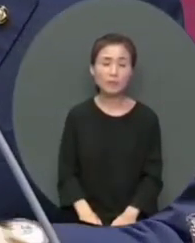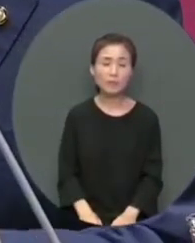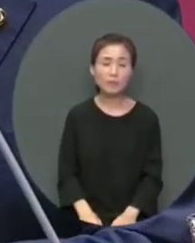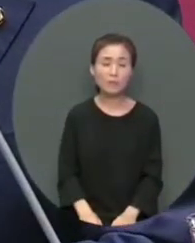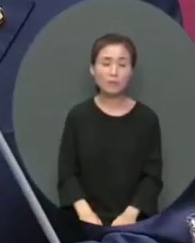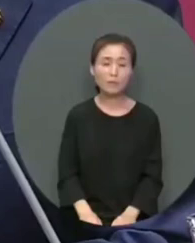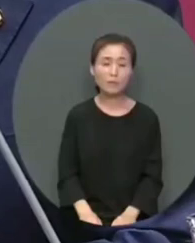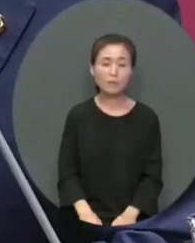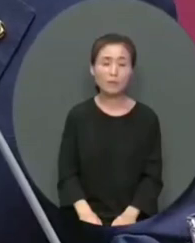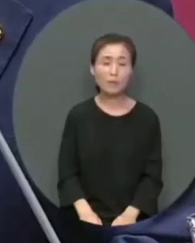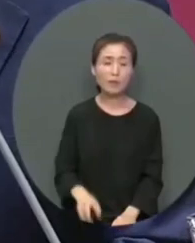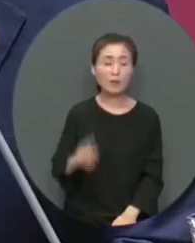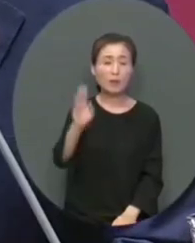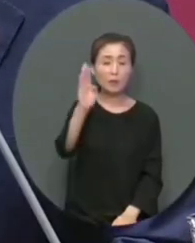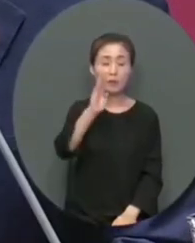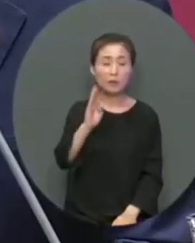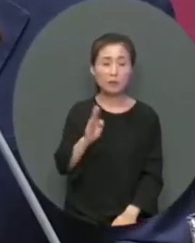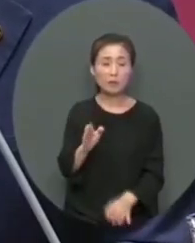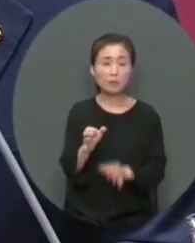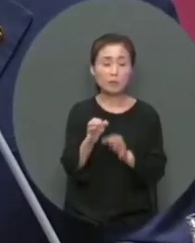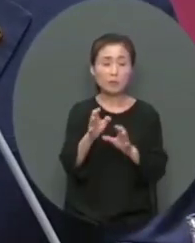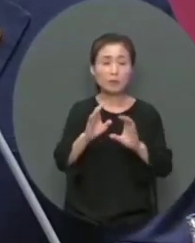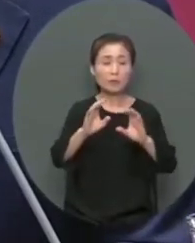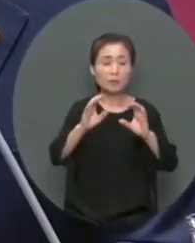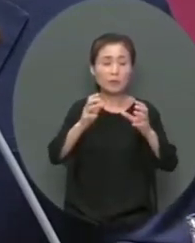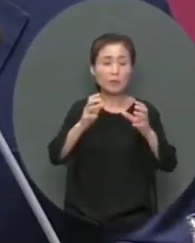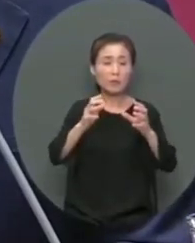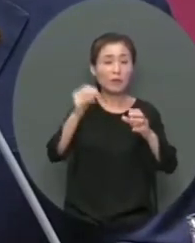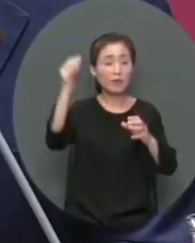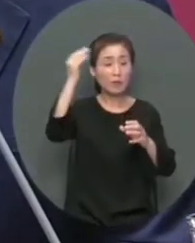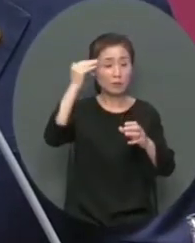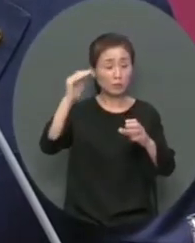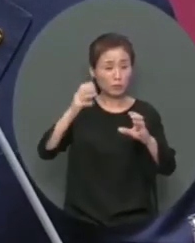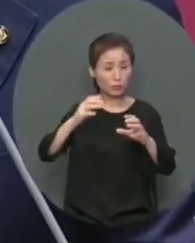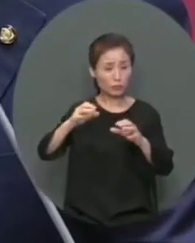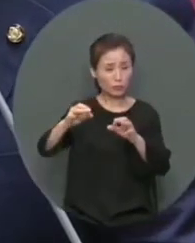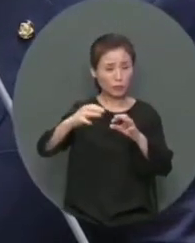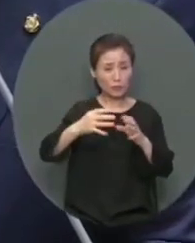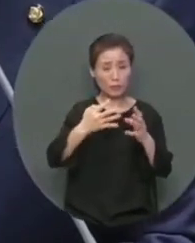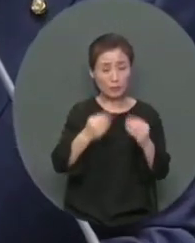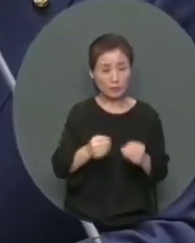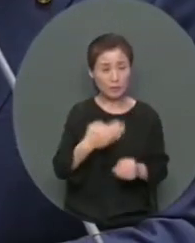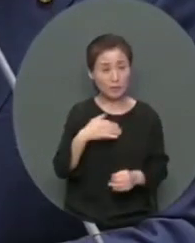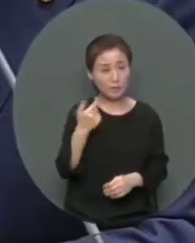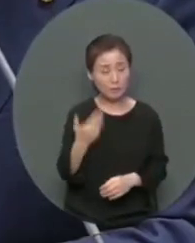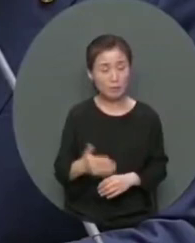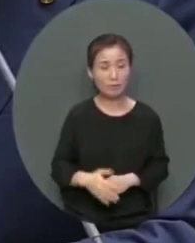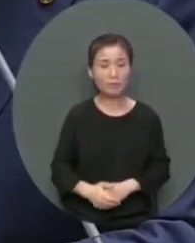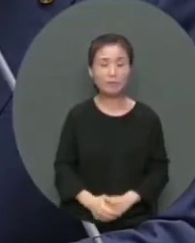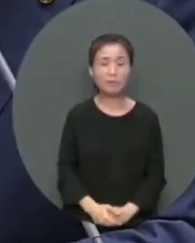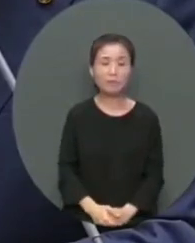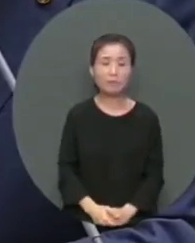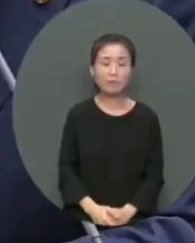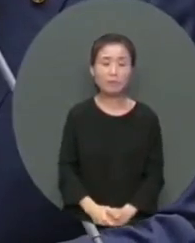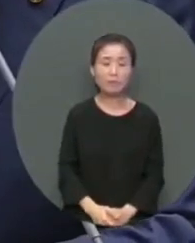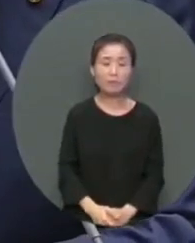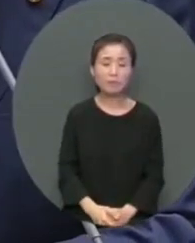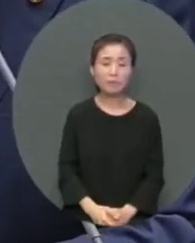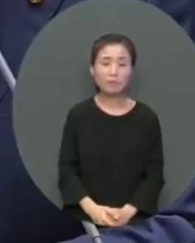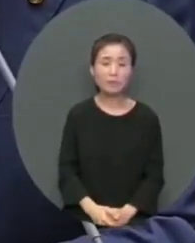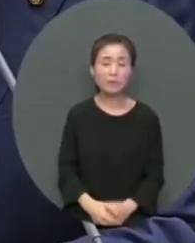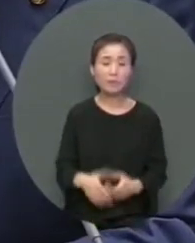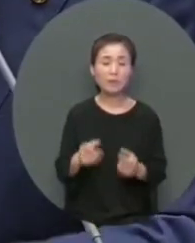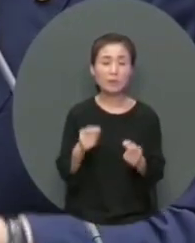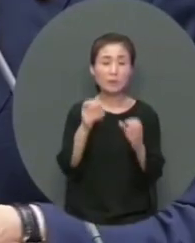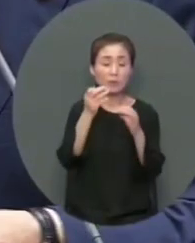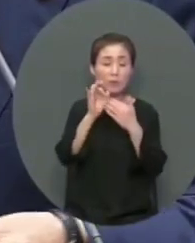총리님, 베트남이 가장 많이 투자한 나라가 우리나라인 건 잘 아시죠? 네, 알고 있습니다. 이런 기준으로 하면